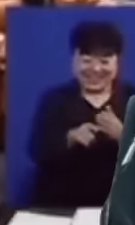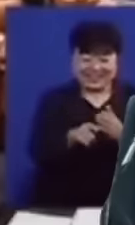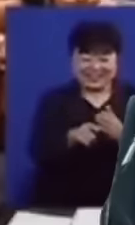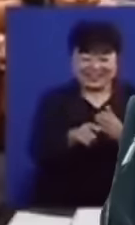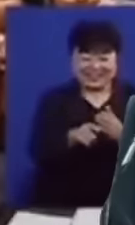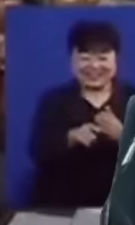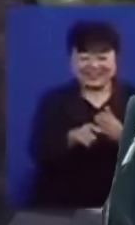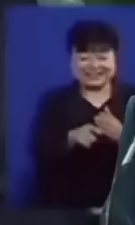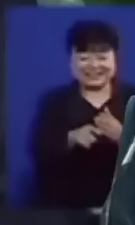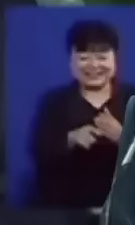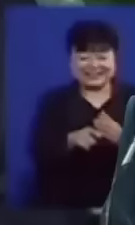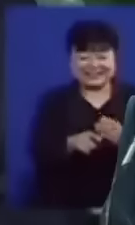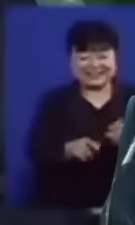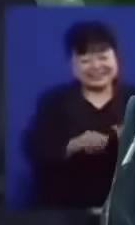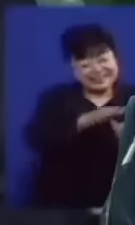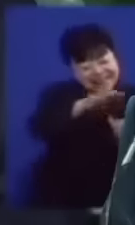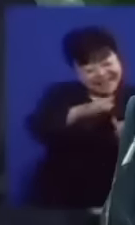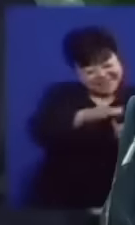나 당신 사랑합니다